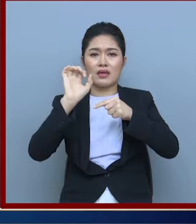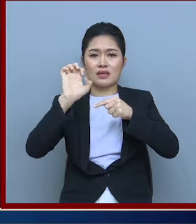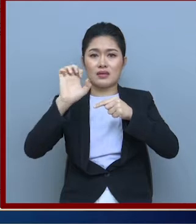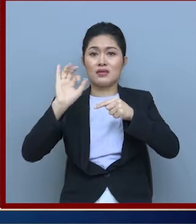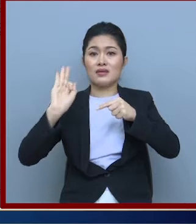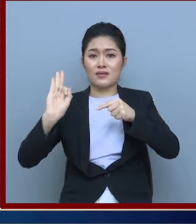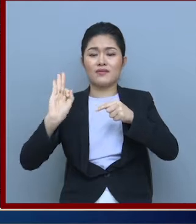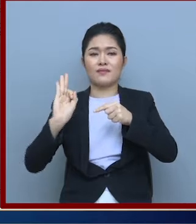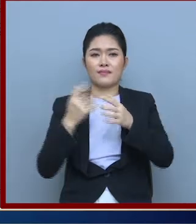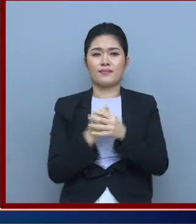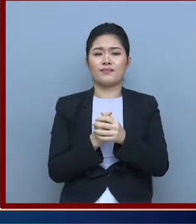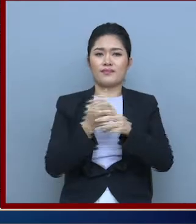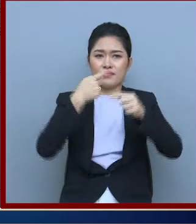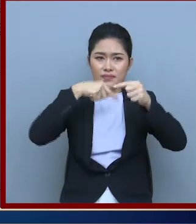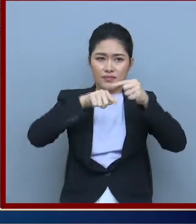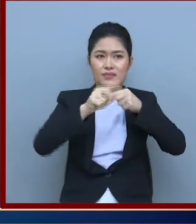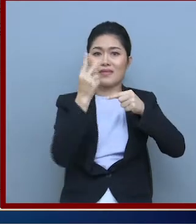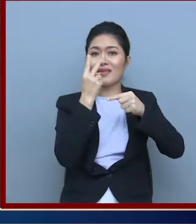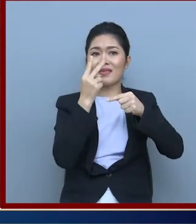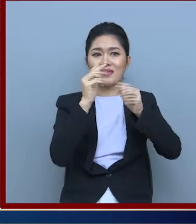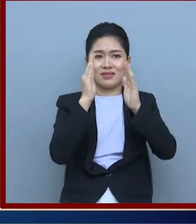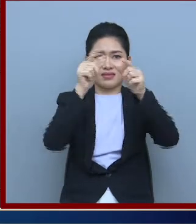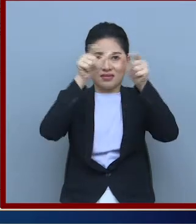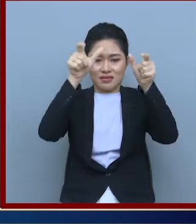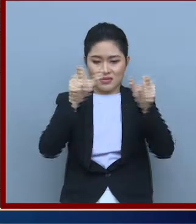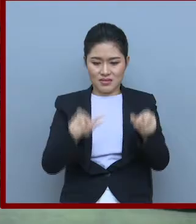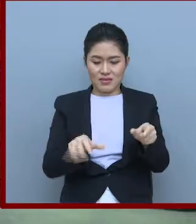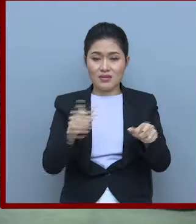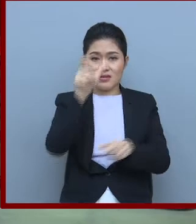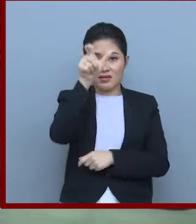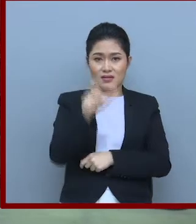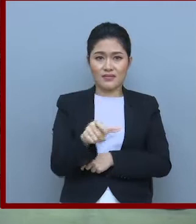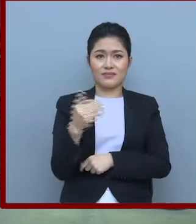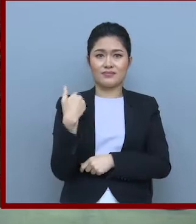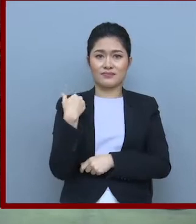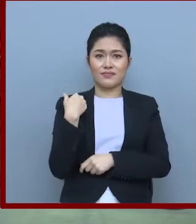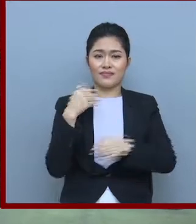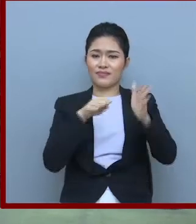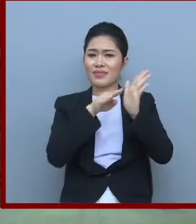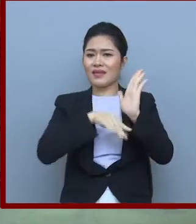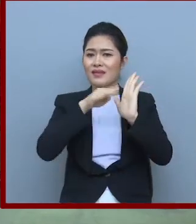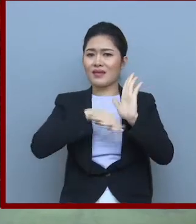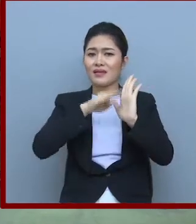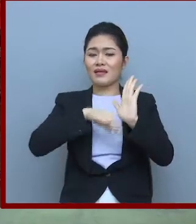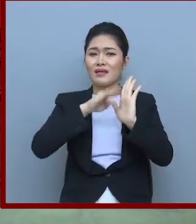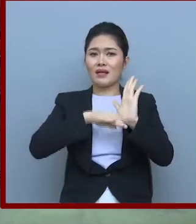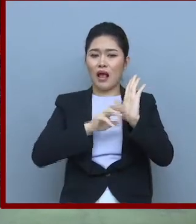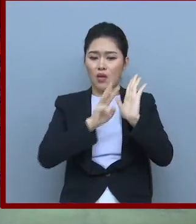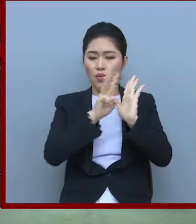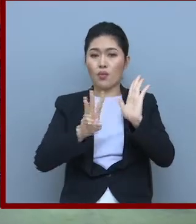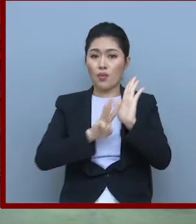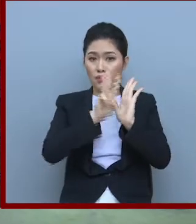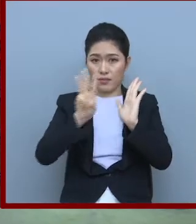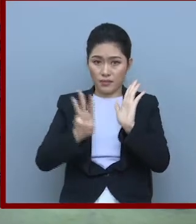ครับจะปรากฏหน้าต่างนี้ขึ้นมานะครับเราจะสังเกตว่าช่องข้างล่างนี้นะครับเรายังว่